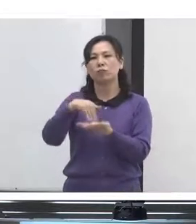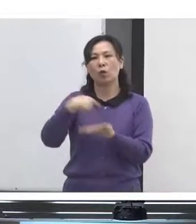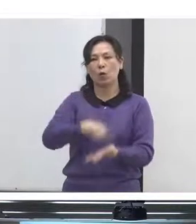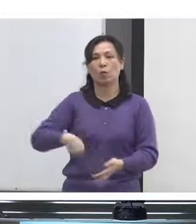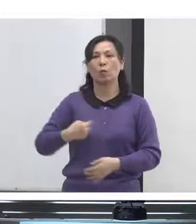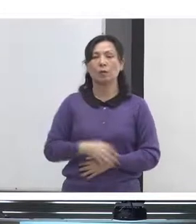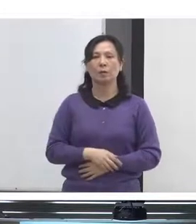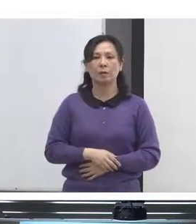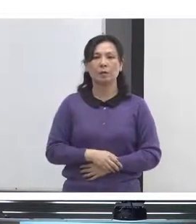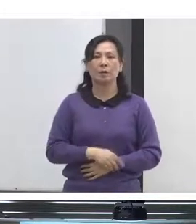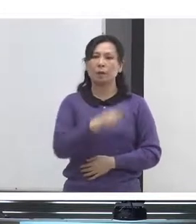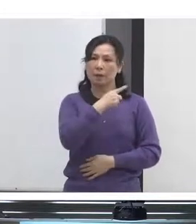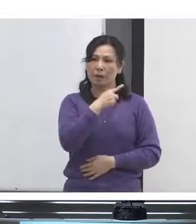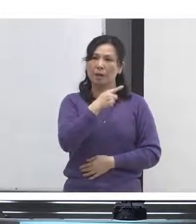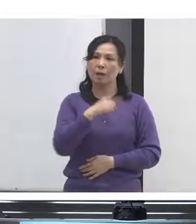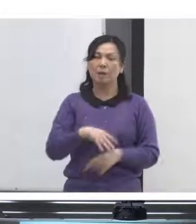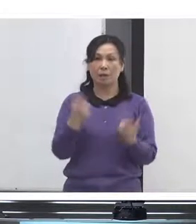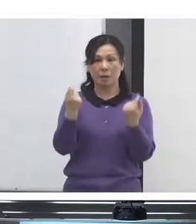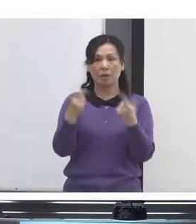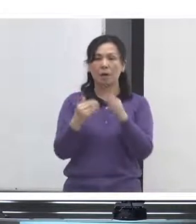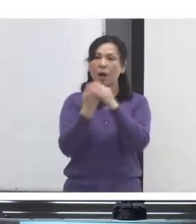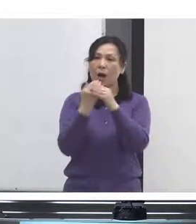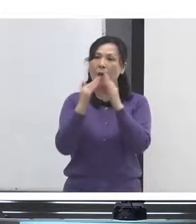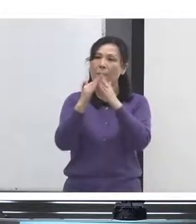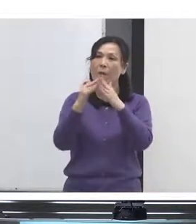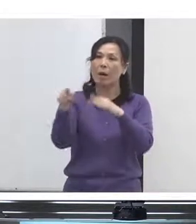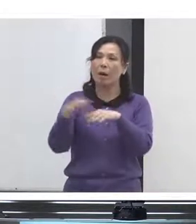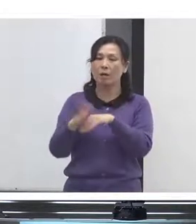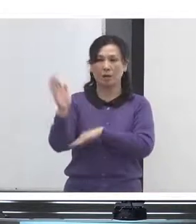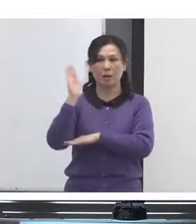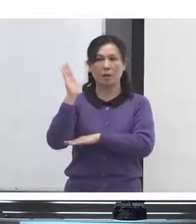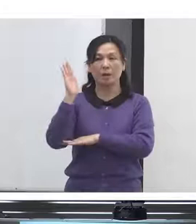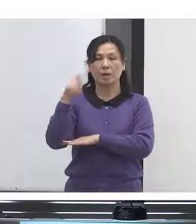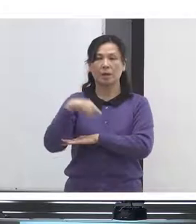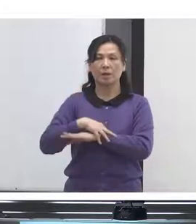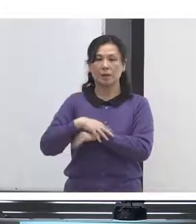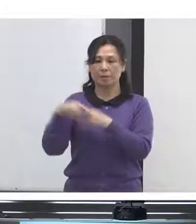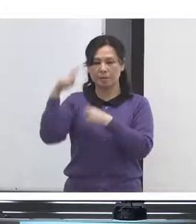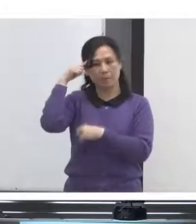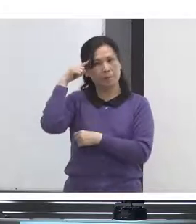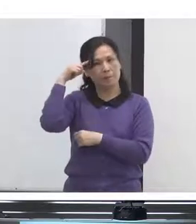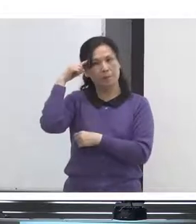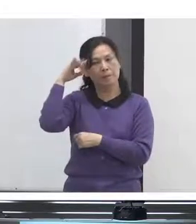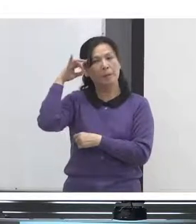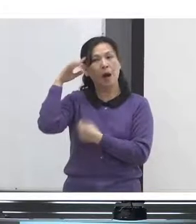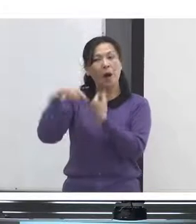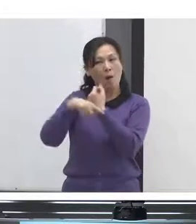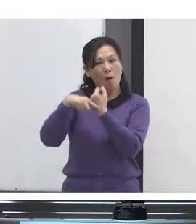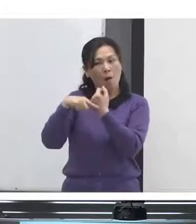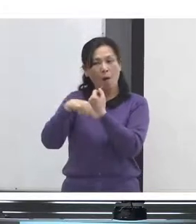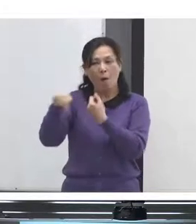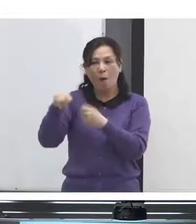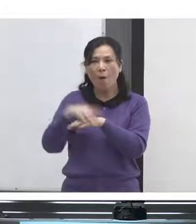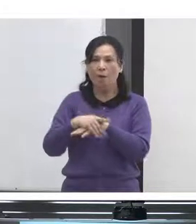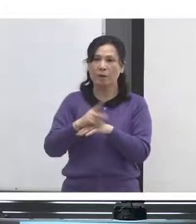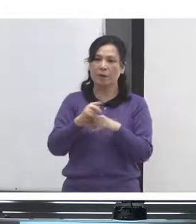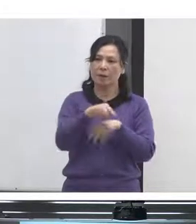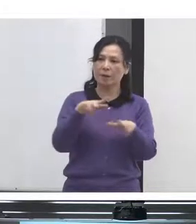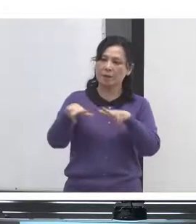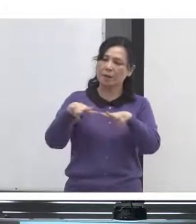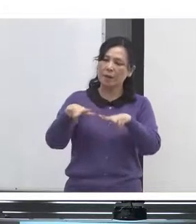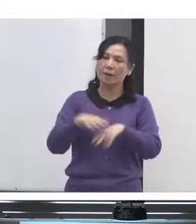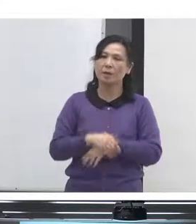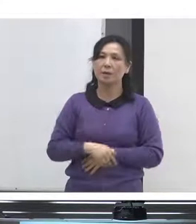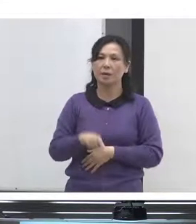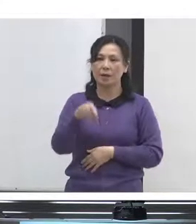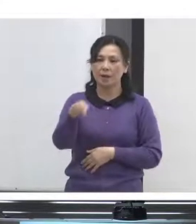Master Portal API 这个部分也是汉堡城市政府它开发的一个 Backbone JS 跟 OpenLayers API 的地图。那它的